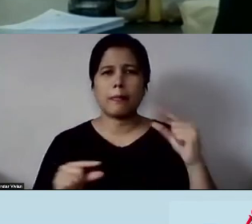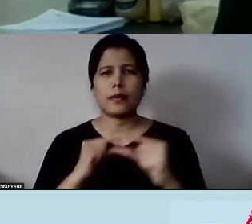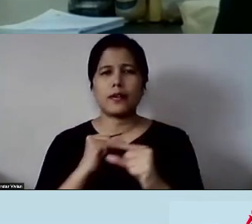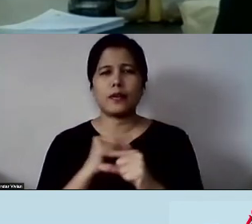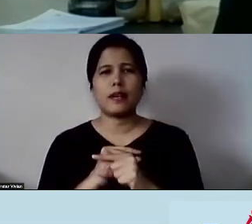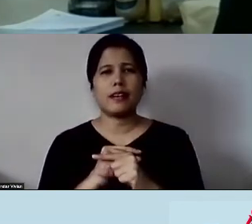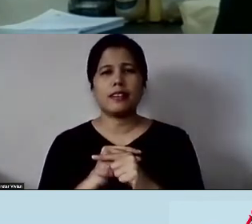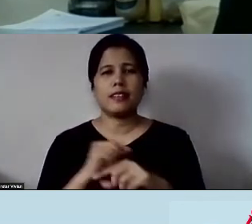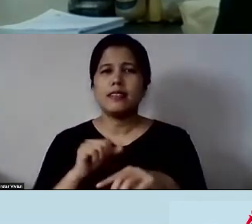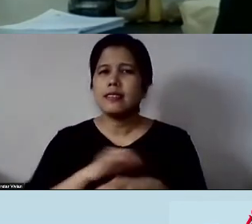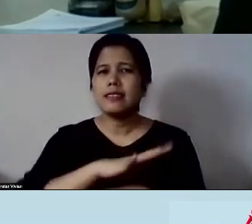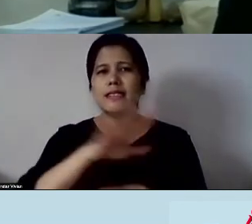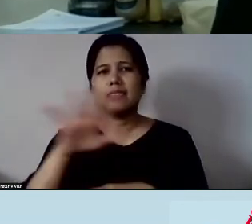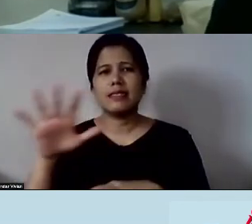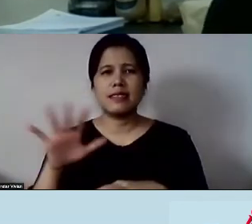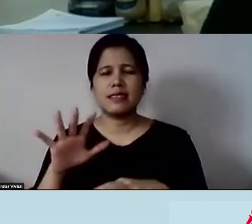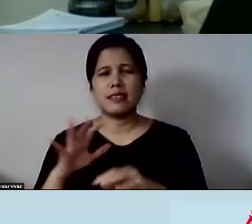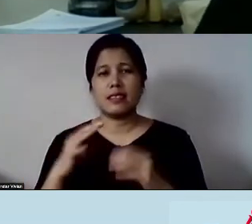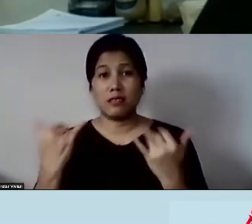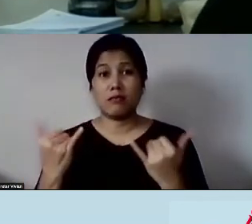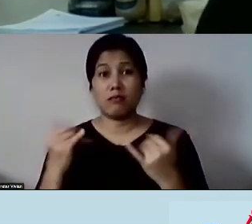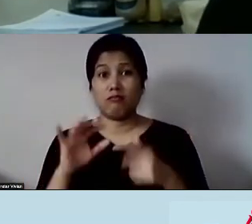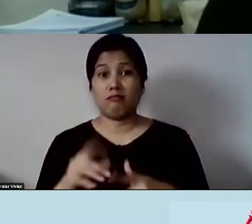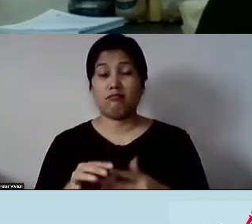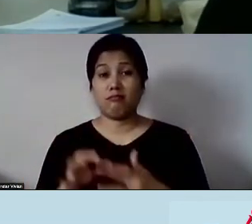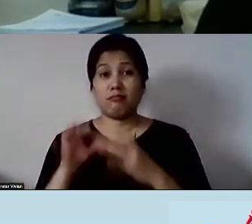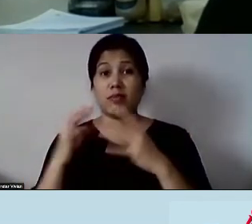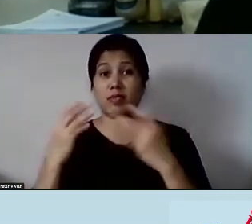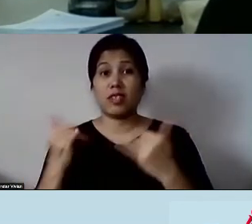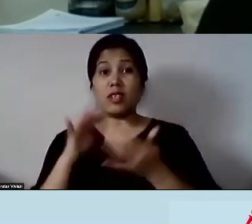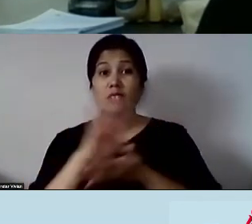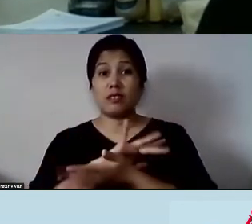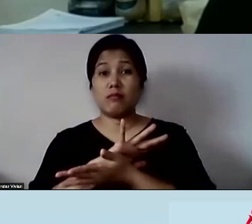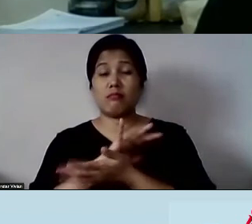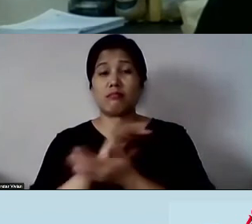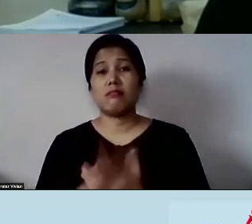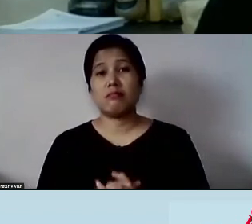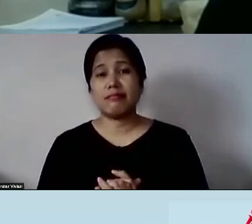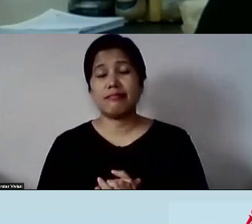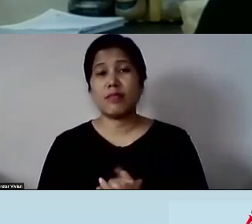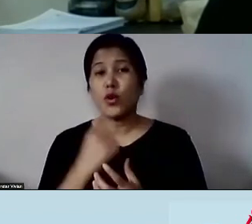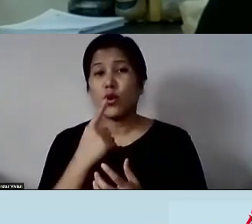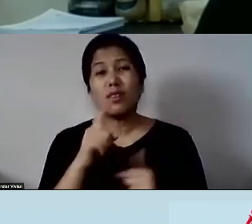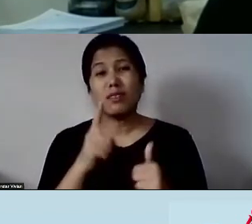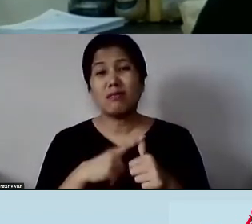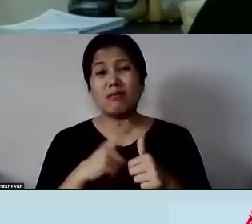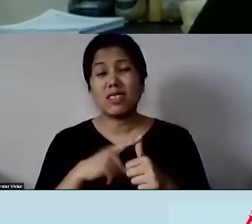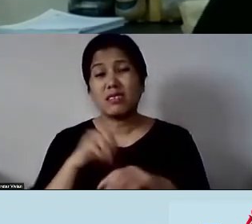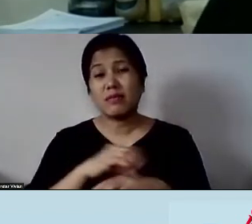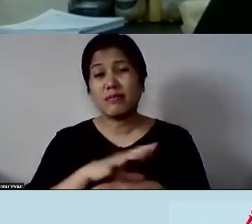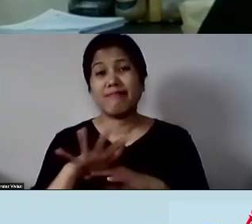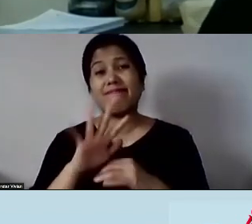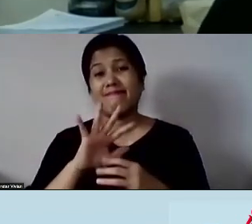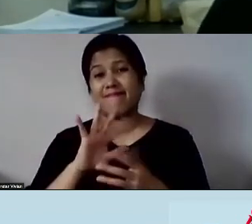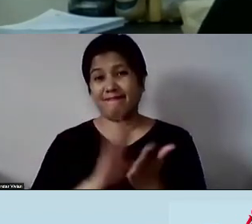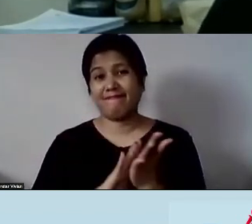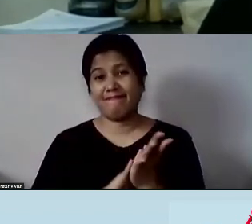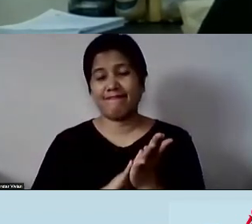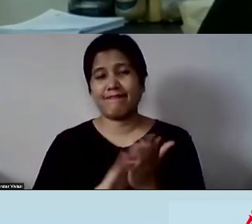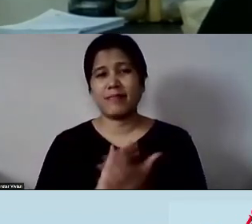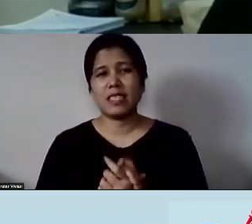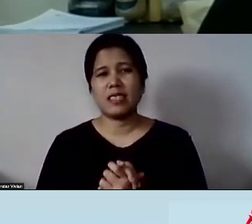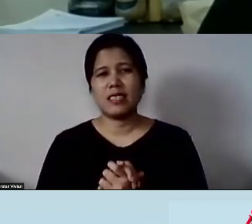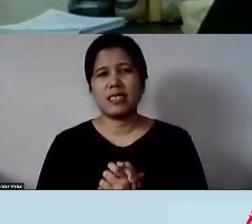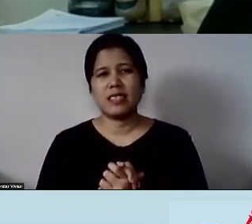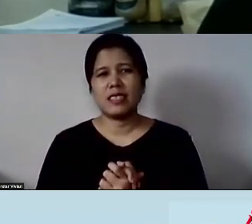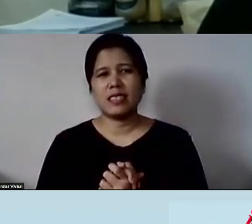na nung pag-umpisa ng pandemic, sino ang unang naapektuhan? Yung mga schools, no? Di ba tapos yung klase? Actually, sir,